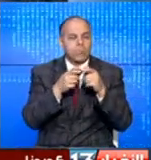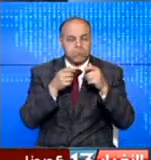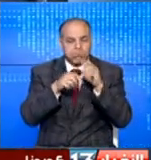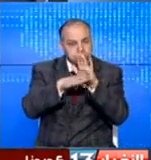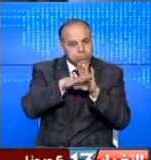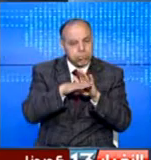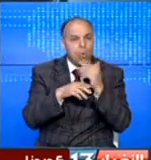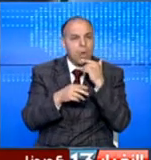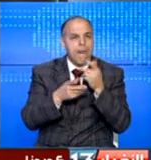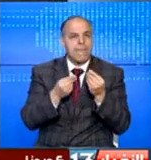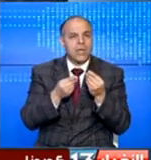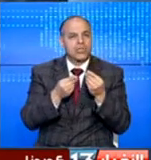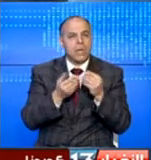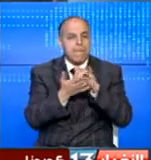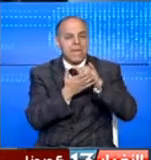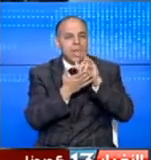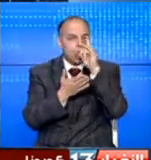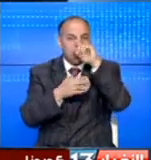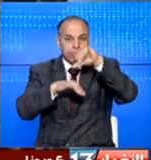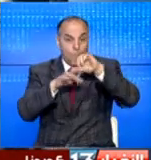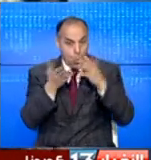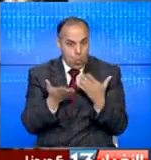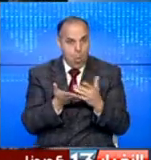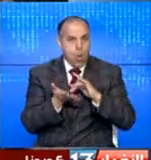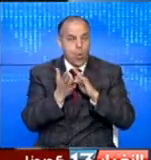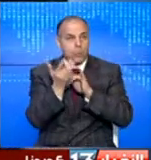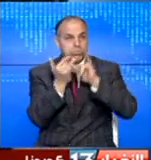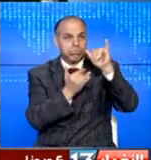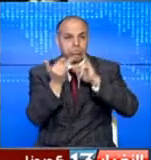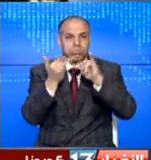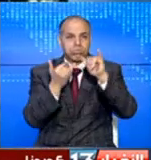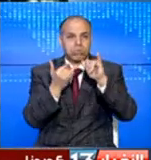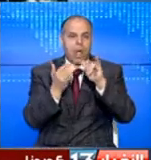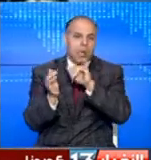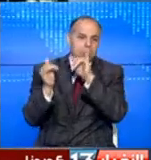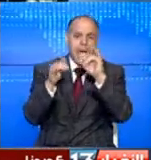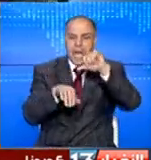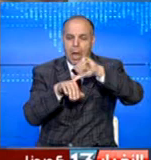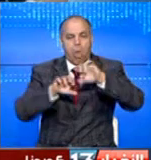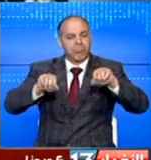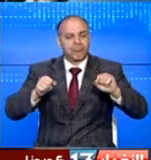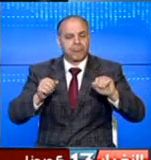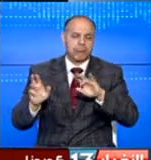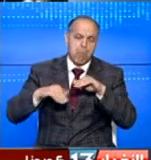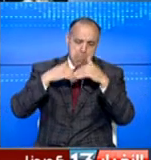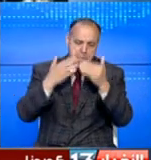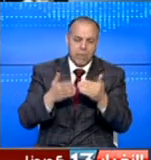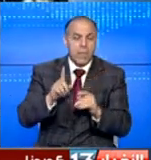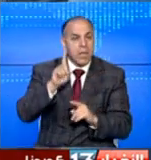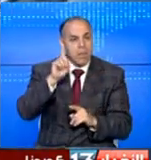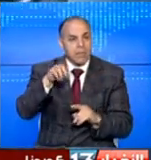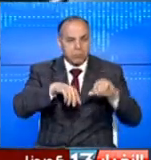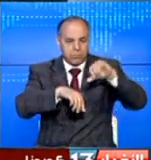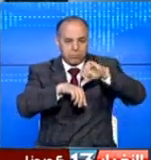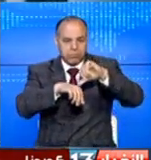احتياطاتها، حيث علق مطار دبي الدولي اليوم كل الرحلات الجوية من وإلى إيران حتى إشعار آخر باستثناء